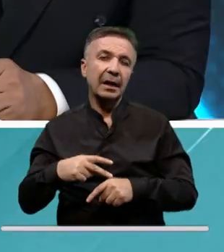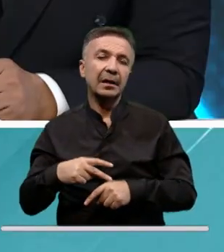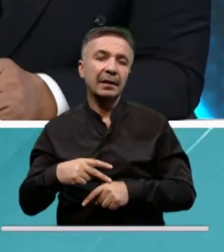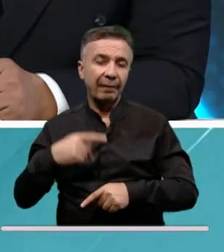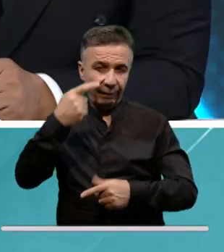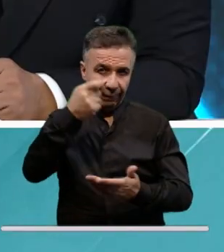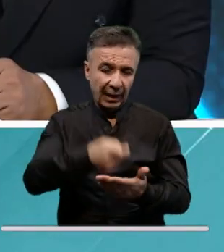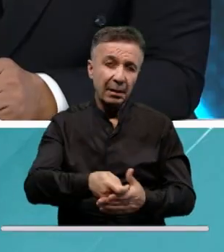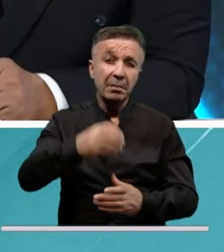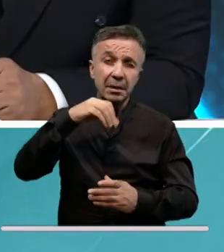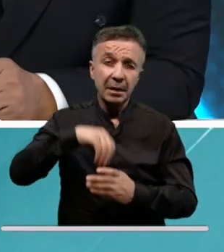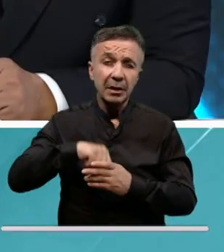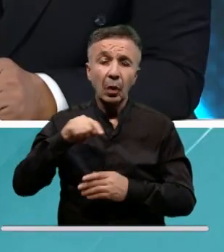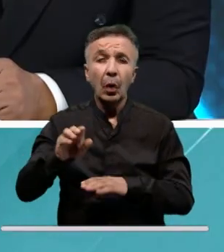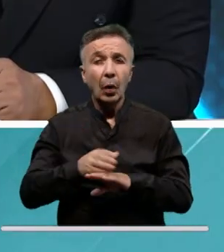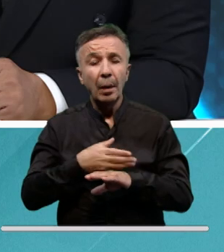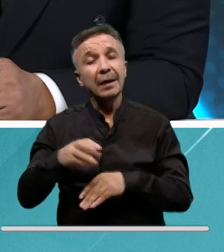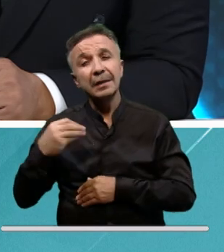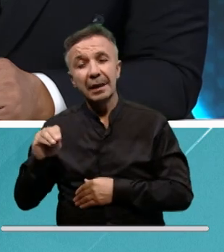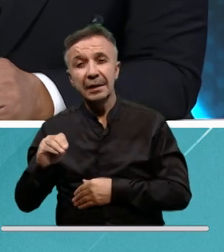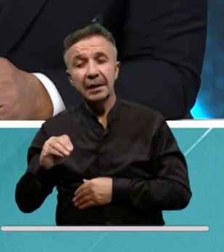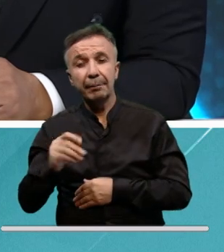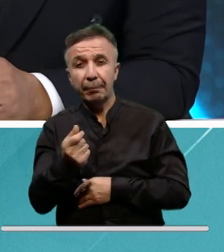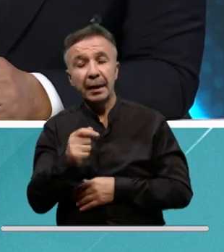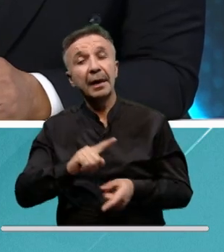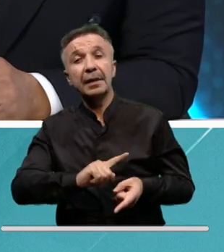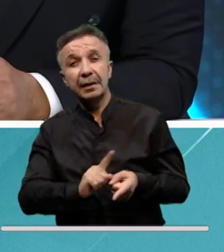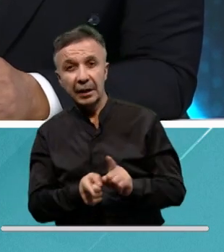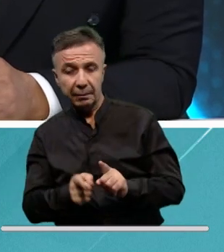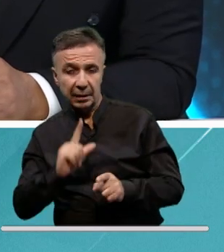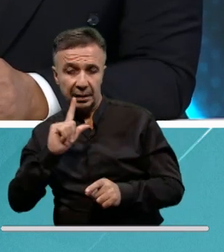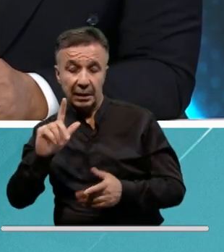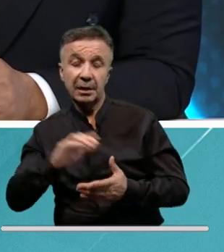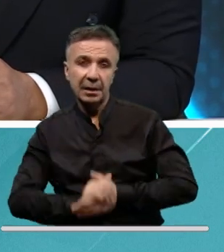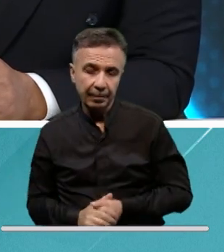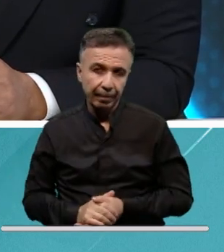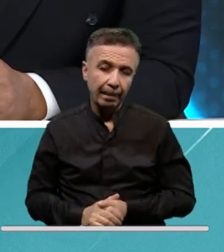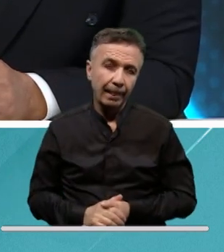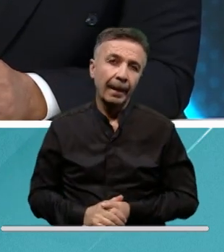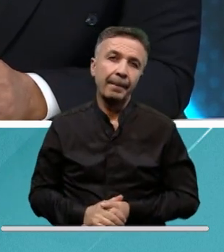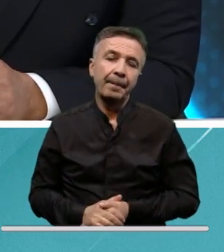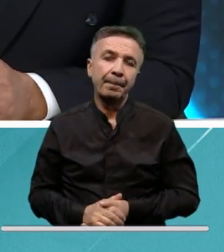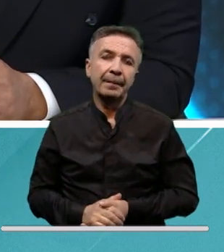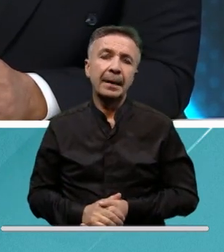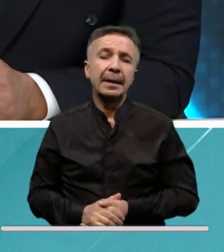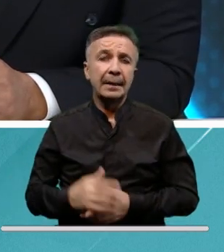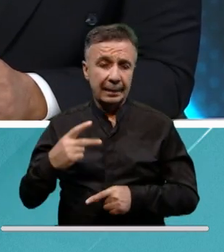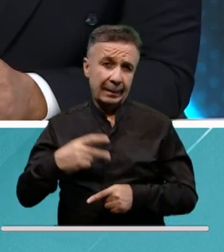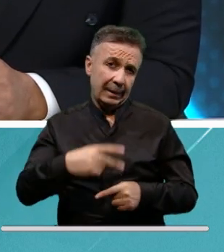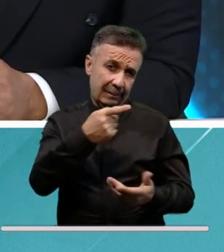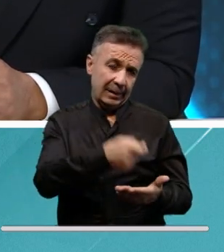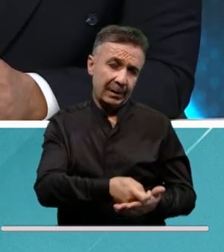için o malın satılıp paraya çevrilmesi gerekir ki efendim zekata konu